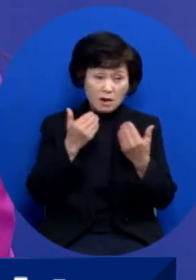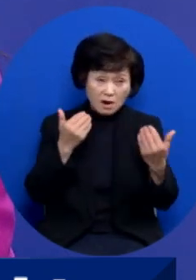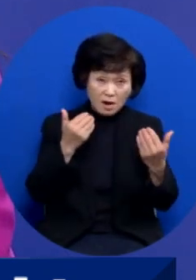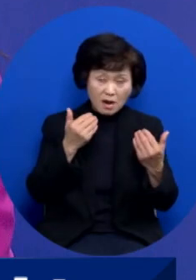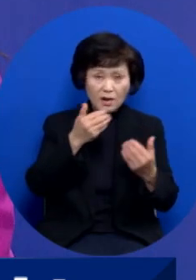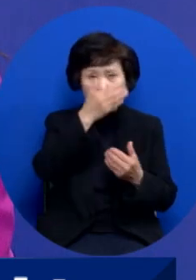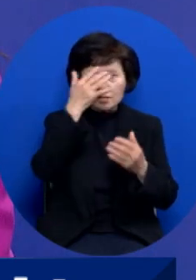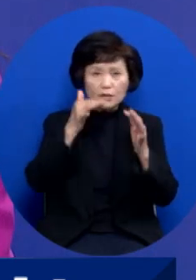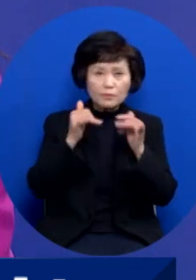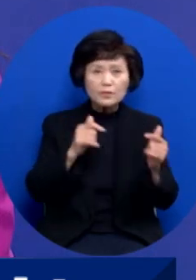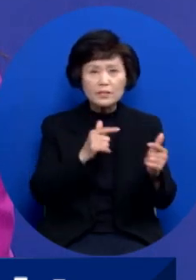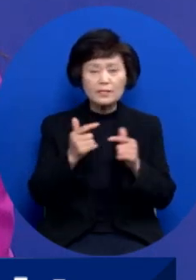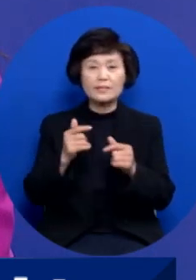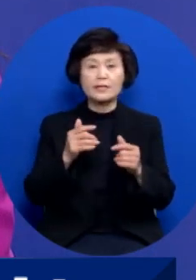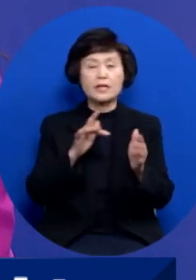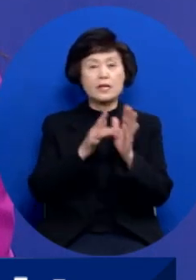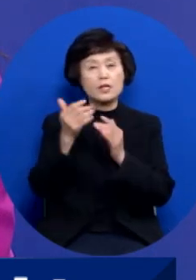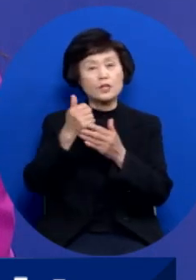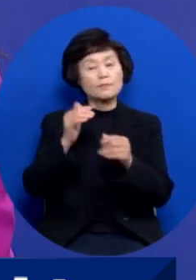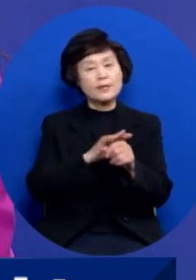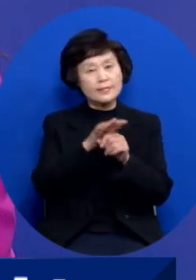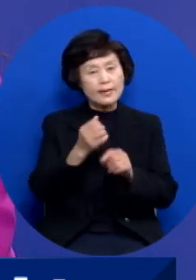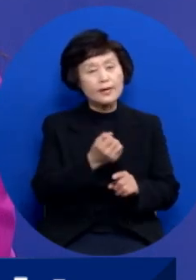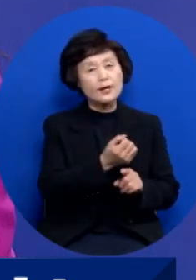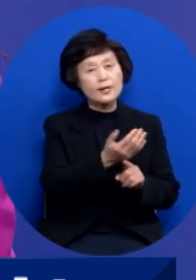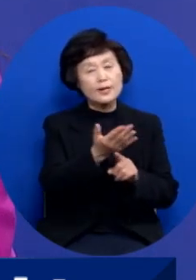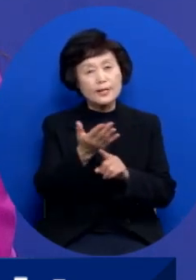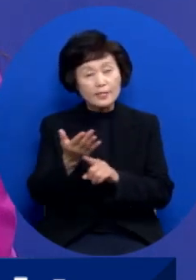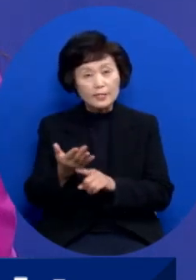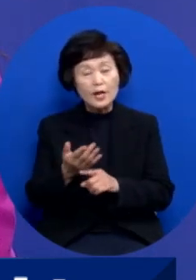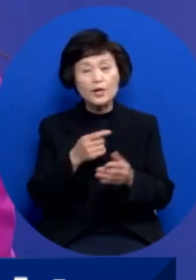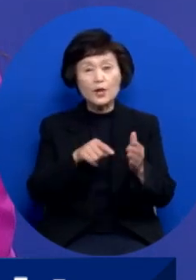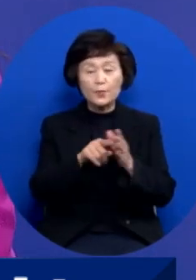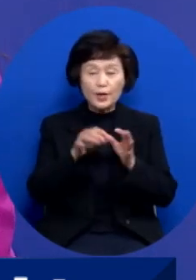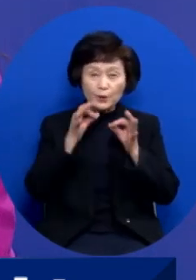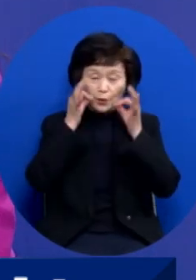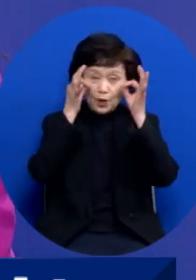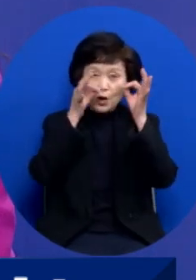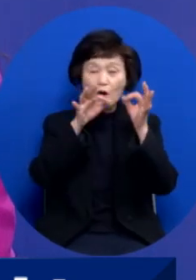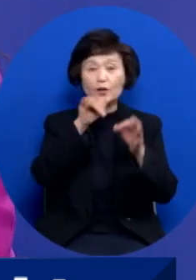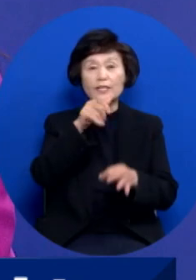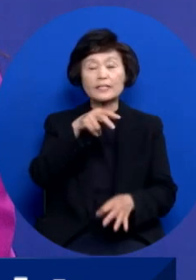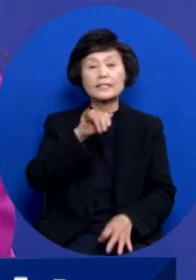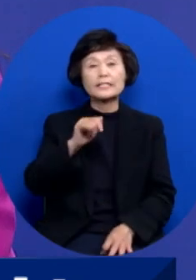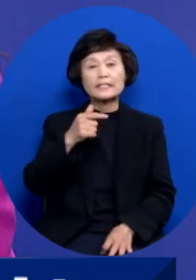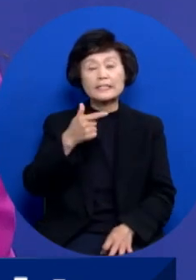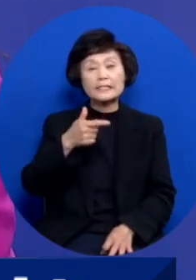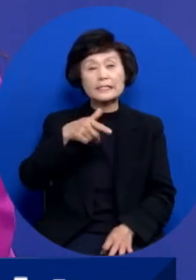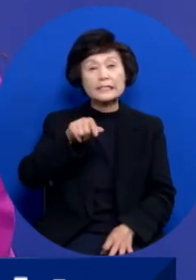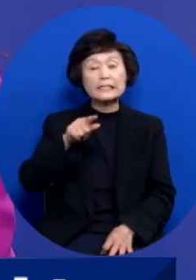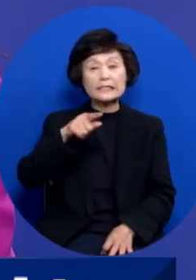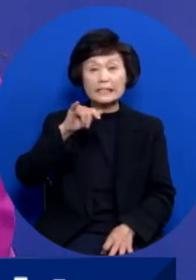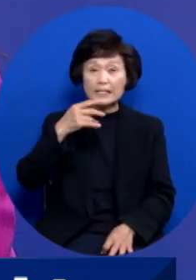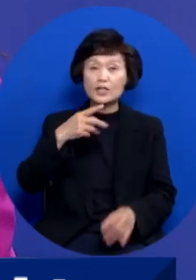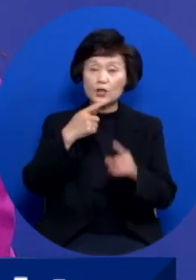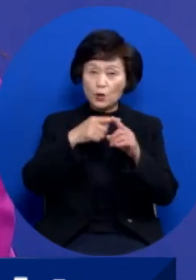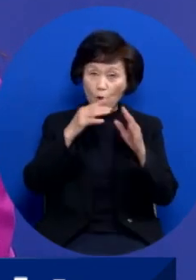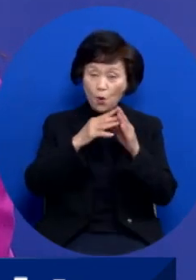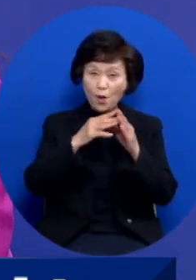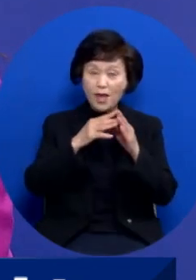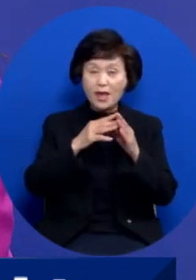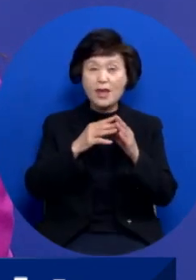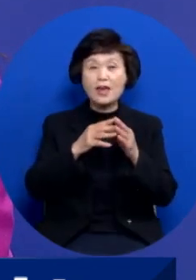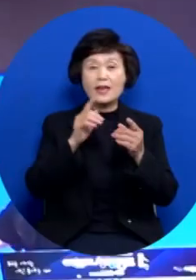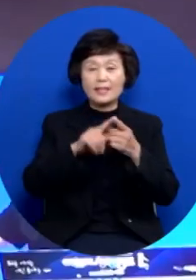전하고 건강한 크리스천 리더로 세워가기 위해 노력하고 있는 신길교회 다음 세대 사역을 알아봤습니다. 최대진 기자입니다.